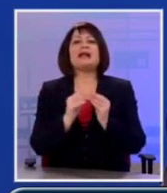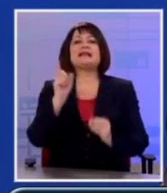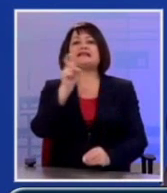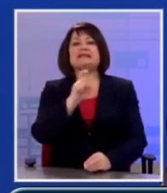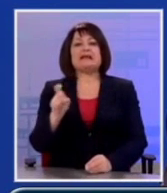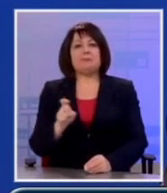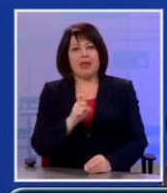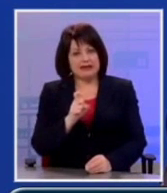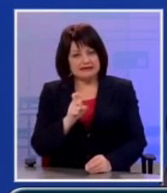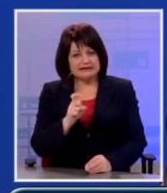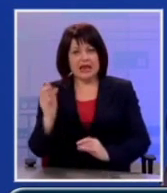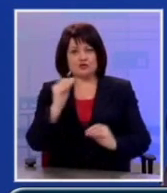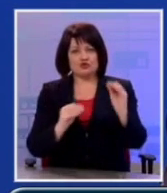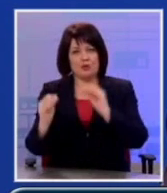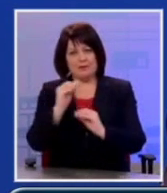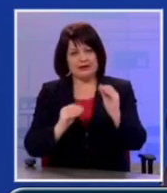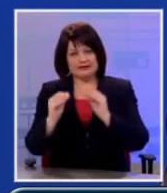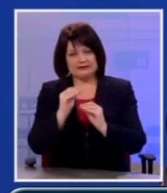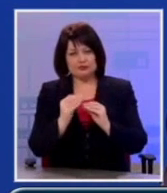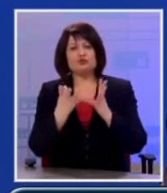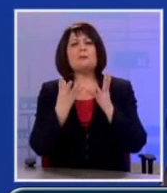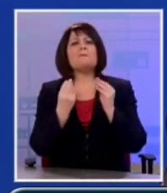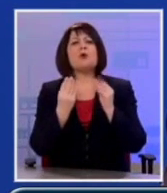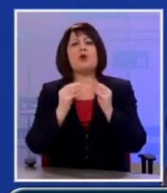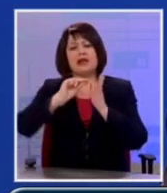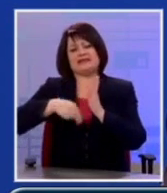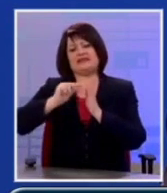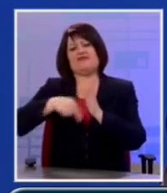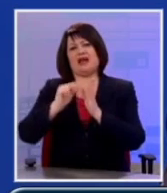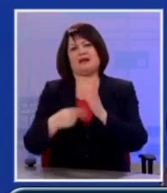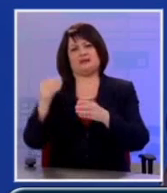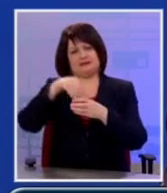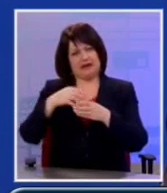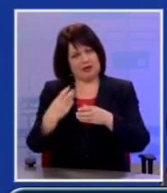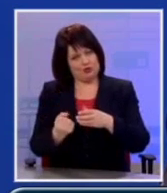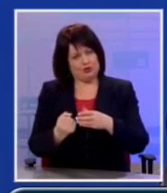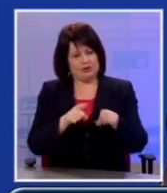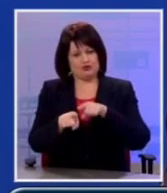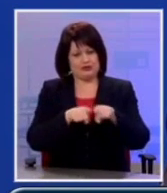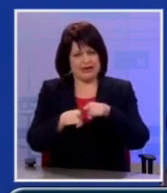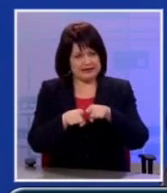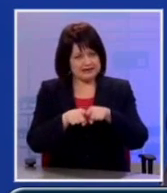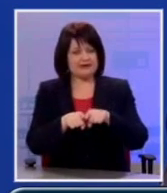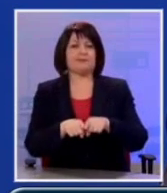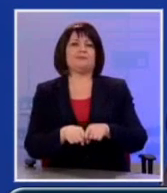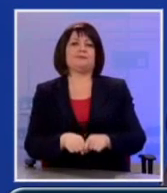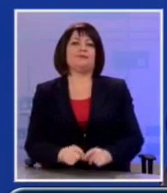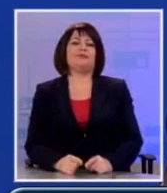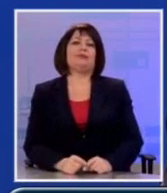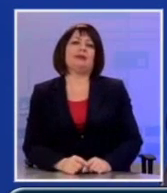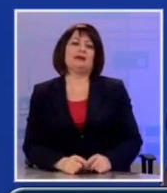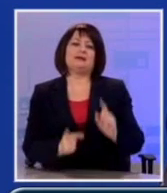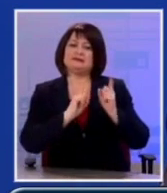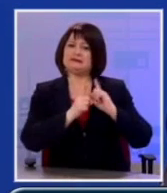οι υποθέσεις των εξοπλιστικών περιλαμβάνουν πάρα πολλές συμβάσεις, όχι μόνο μία. Είναι συμβάσεις που έχουν συνομολογηθεί